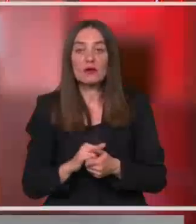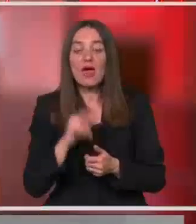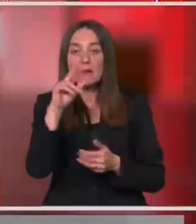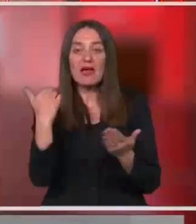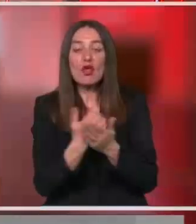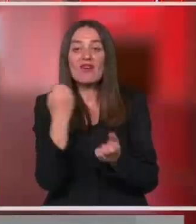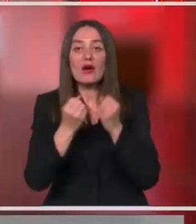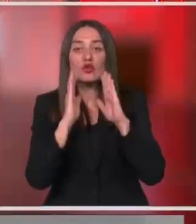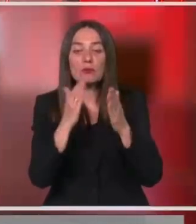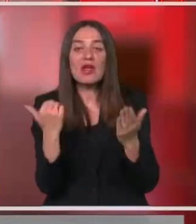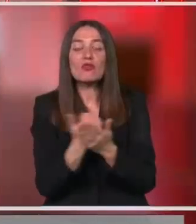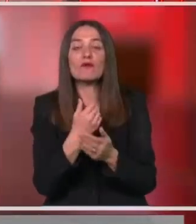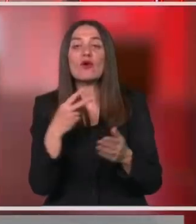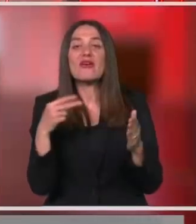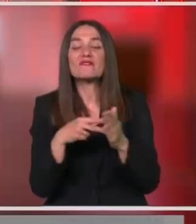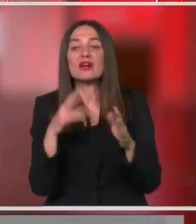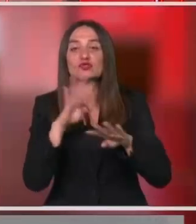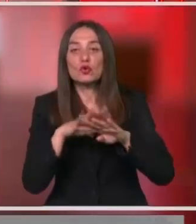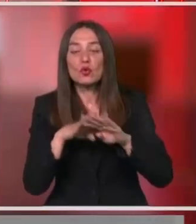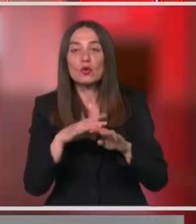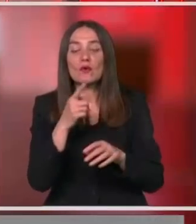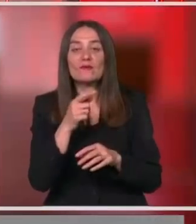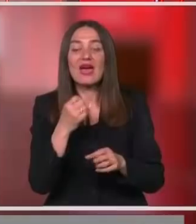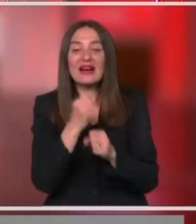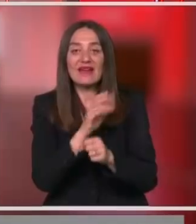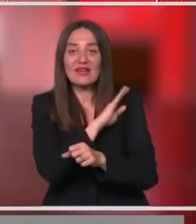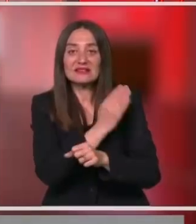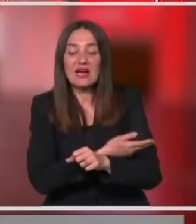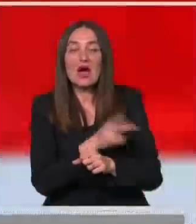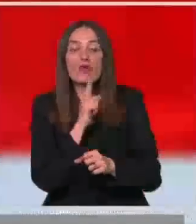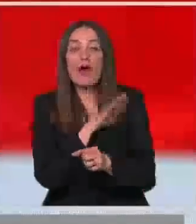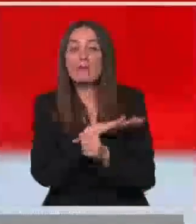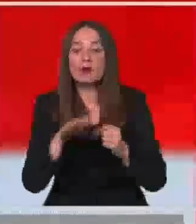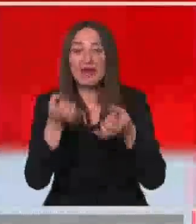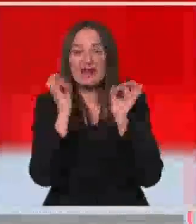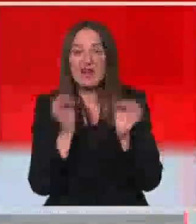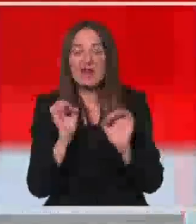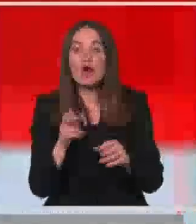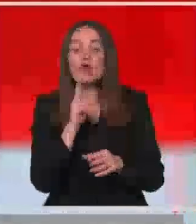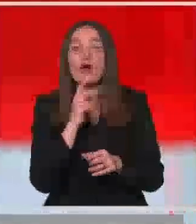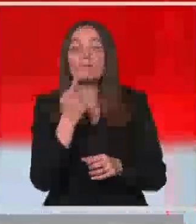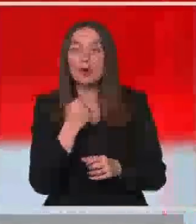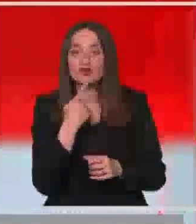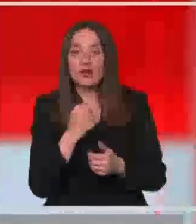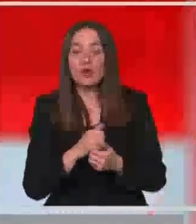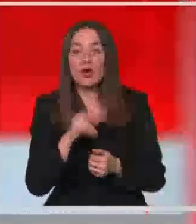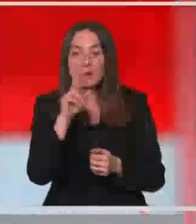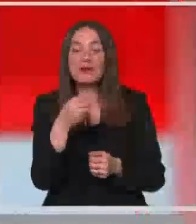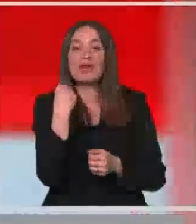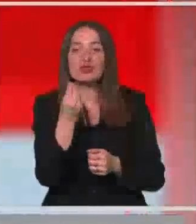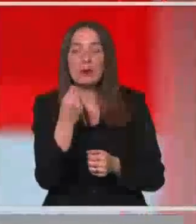nove autoputeve, novu infrastrukturu. Imate radnu snagu koja je potpuno kvalifikovana i koja je poželjna. Dakle, imate